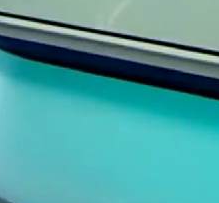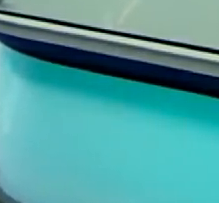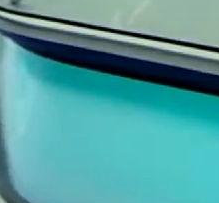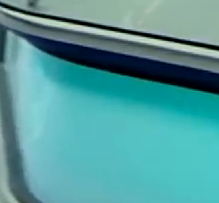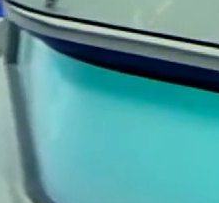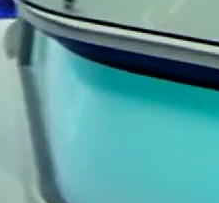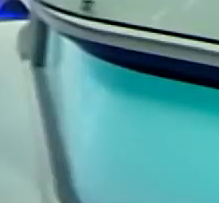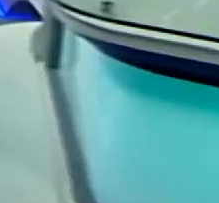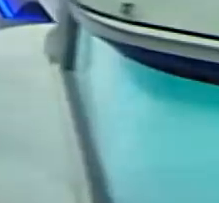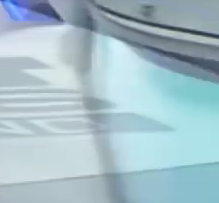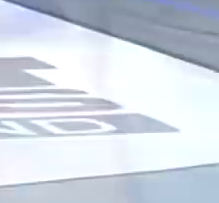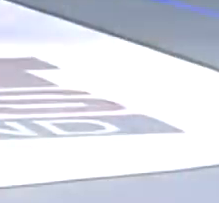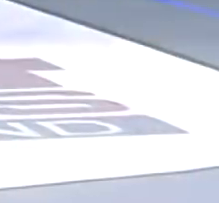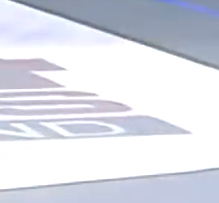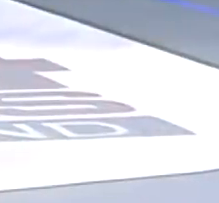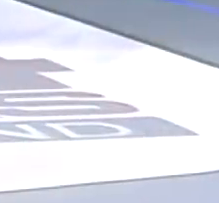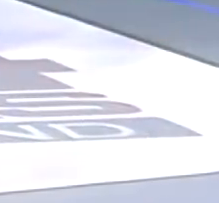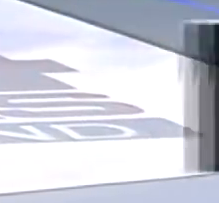Magandang hapon po.